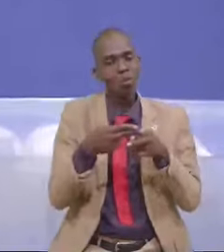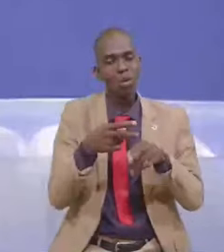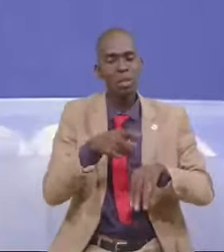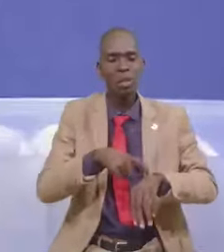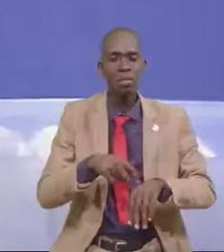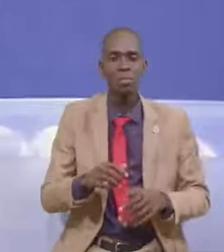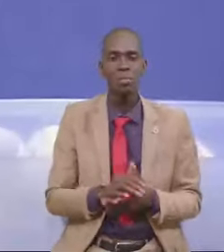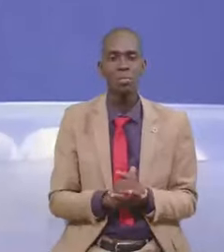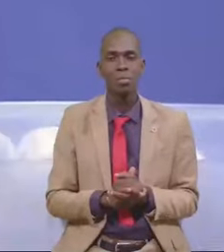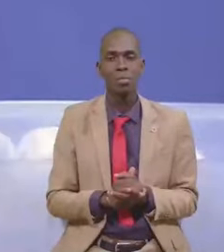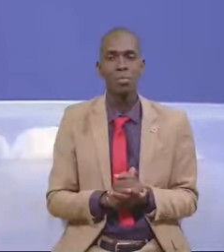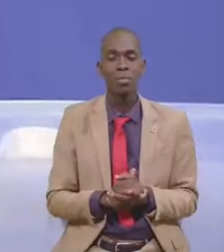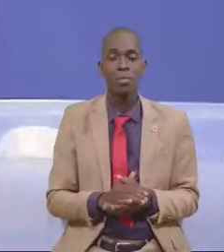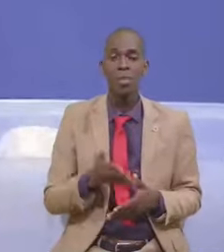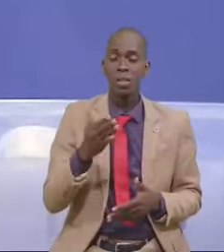Il y a un seul type de vérité